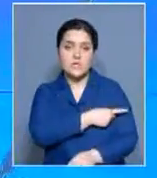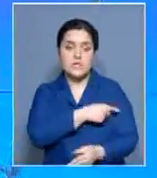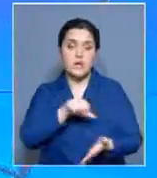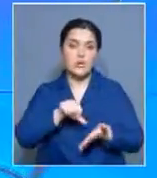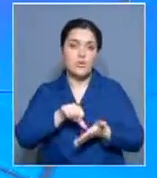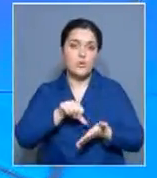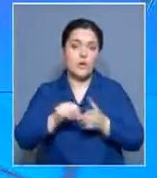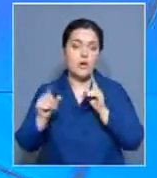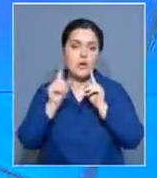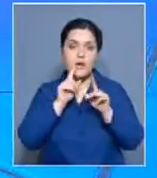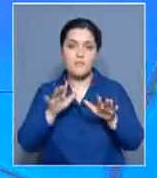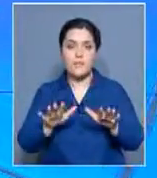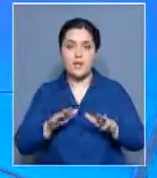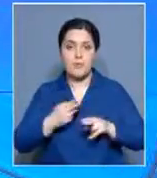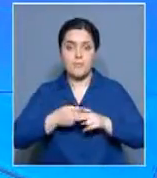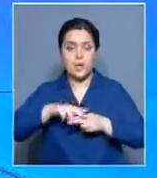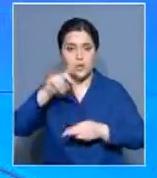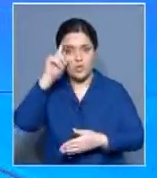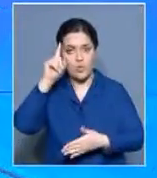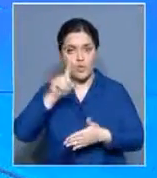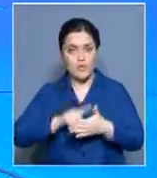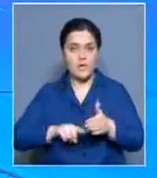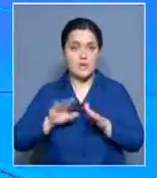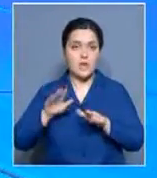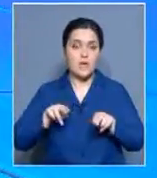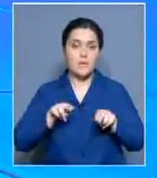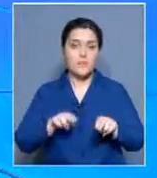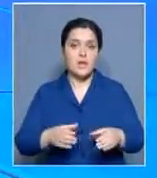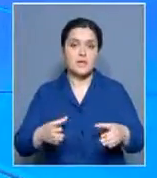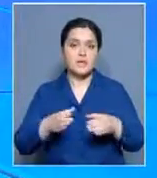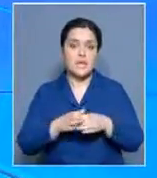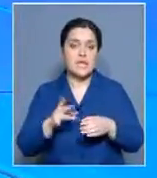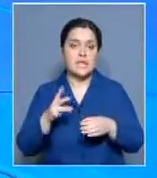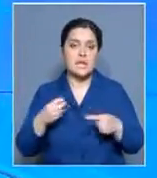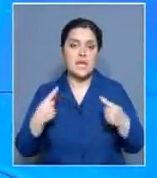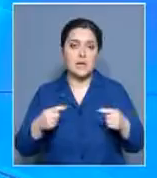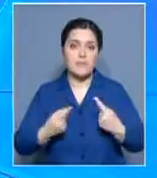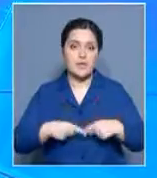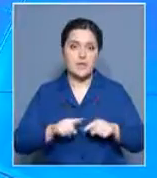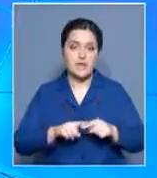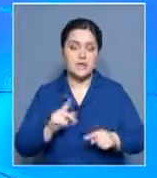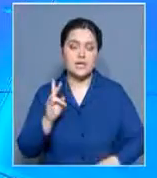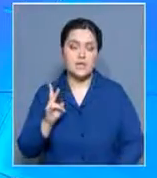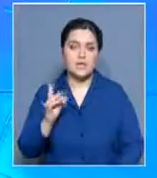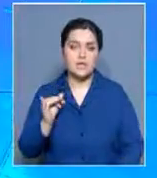правительства и парламента. В этом уверен и вице-президент Ассоциации некоммерческих организаций Николай Исаев.